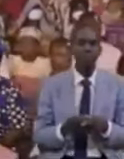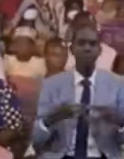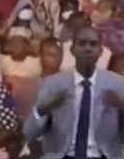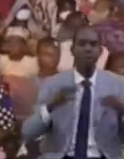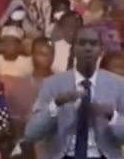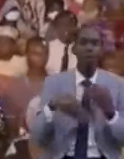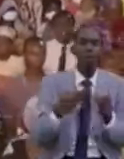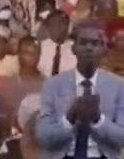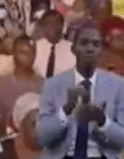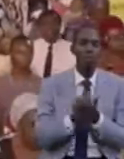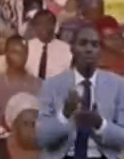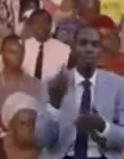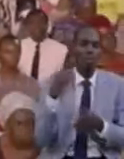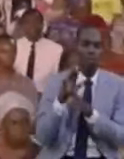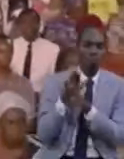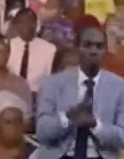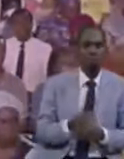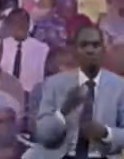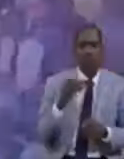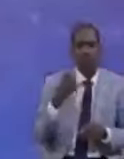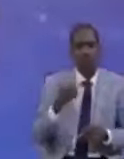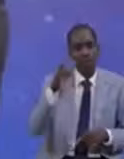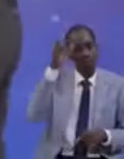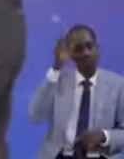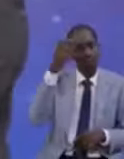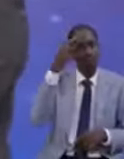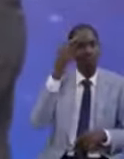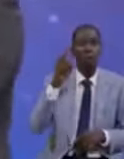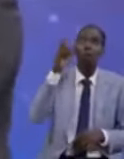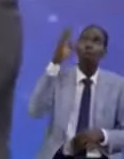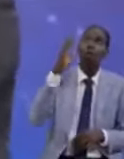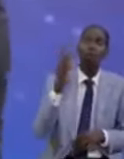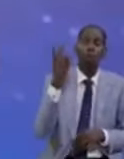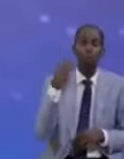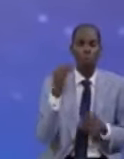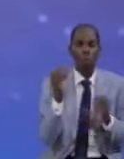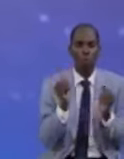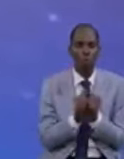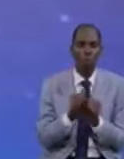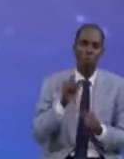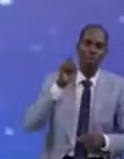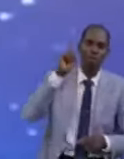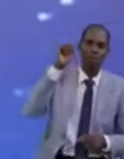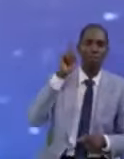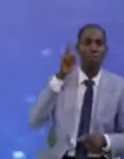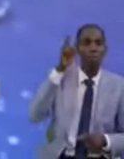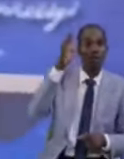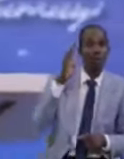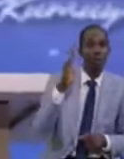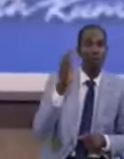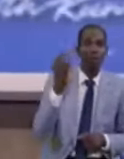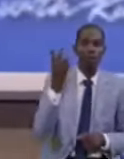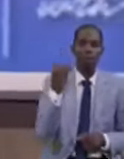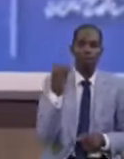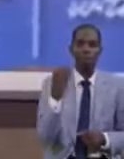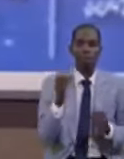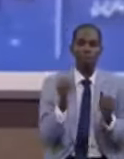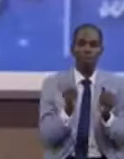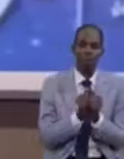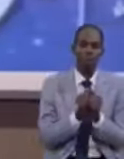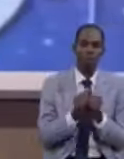Diable car Dieu était avec lui Dieu était avec